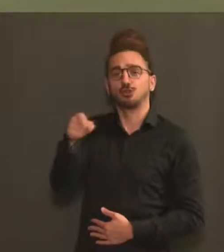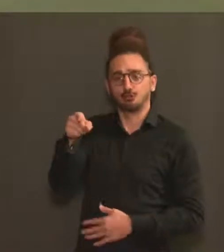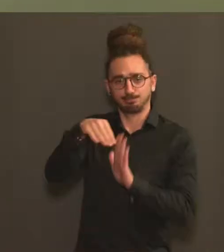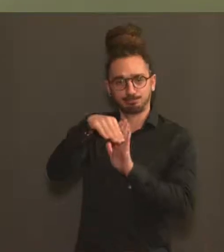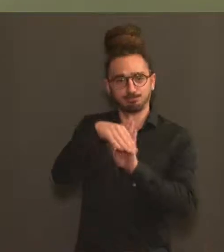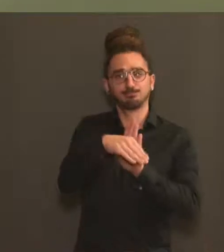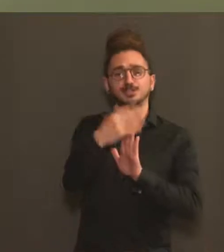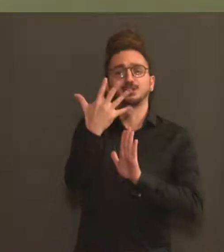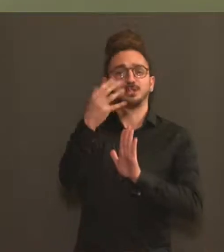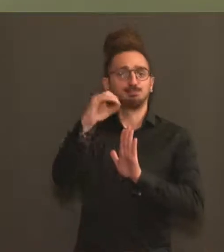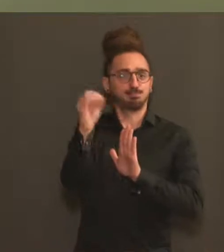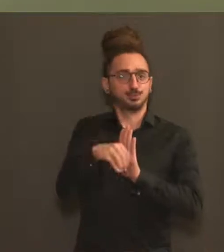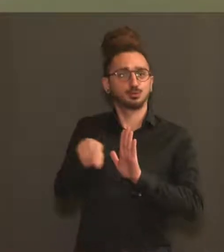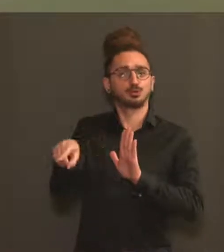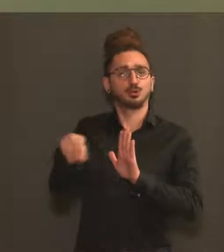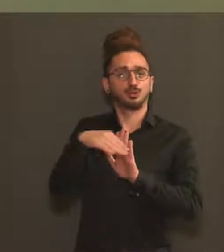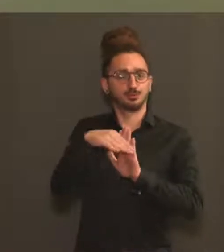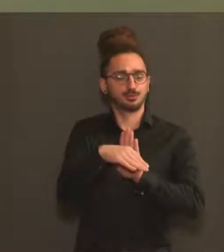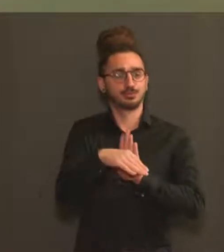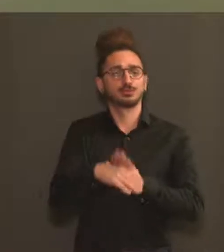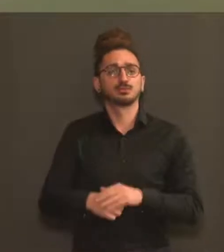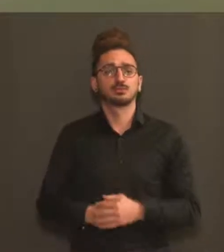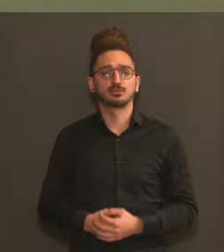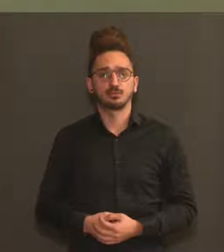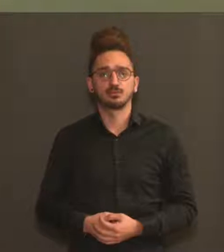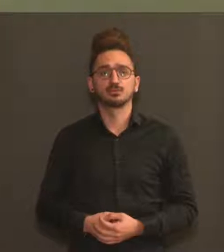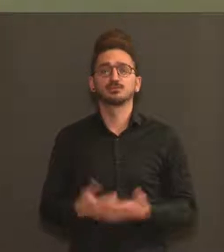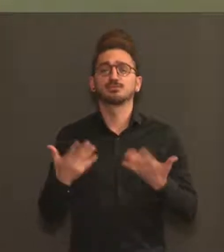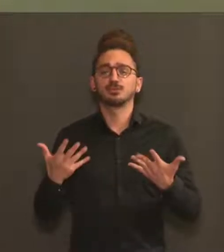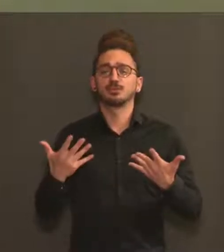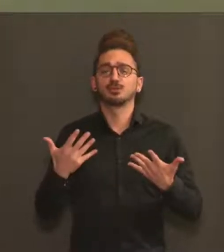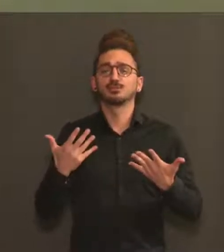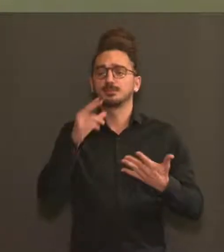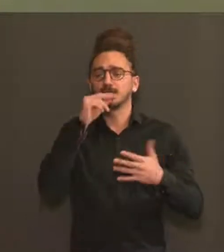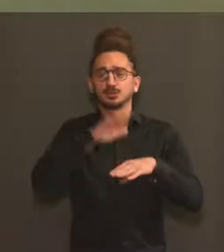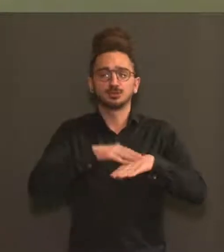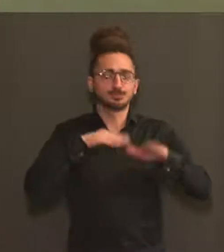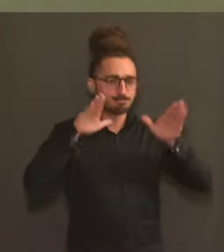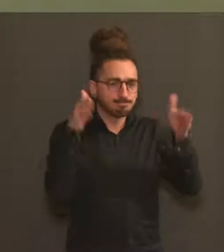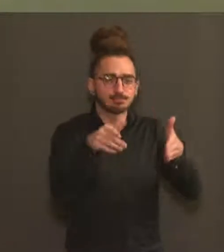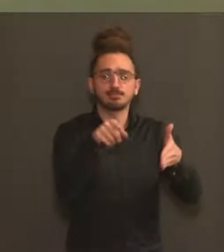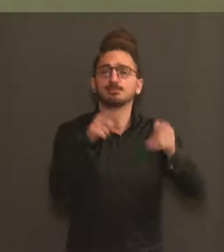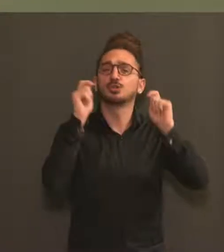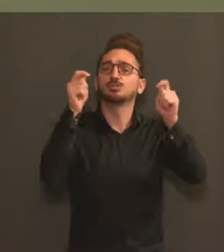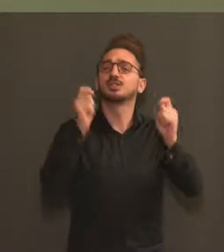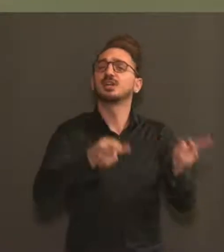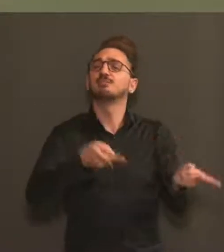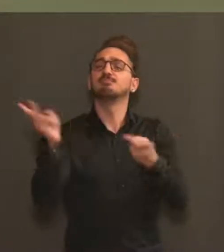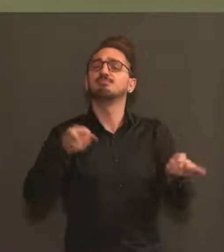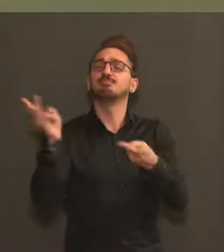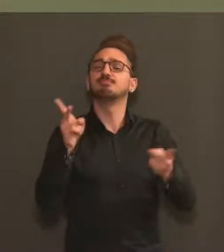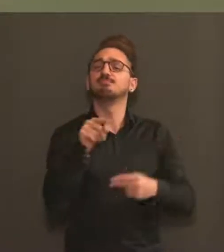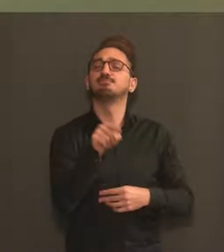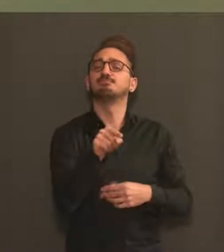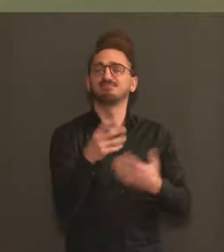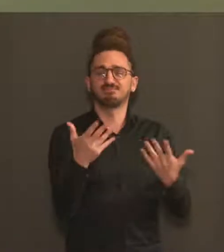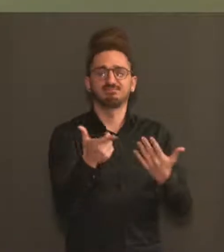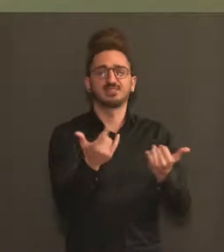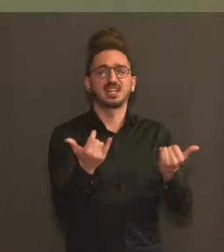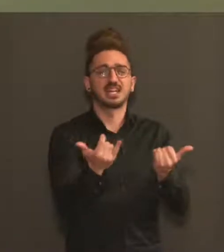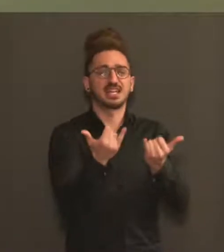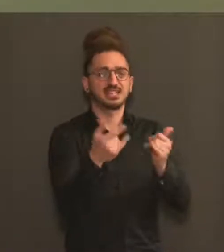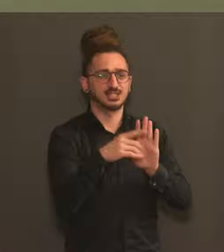aux hospitalisations, on a effectivement là également une légère hausse. On se trouve actuellement avec une moyenne